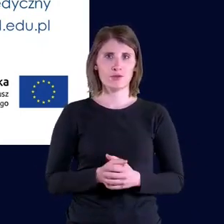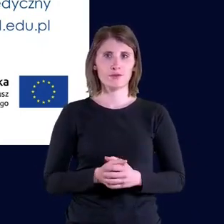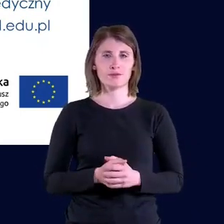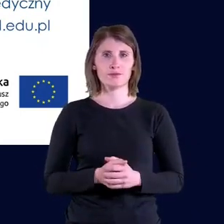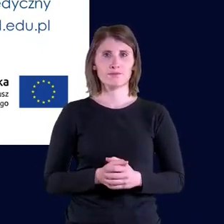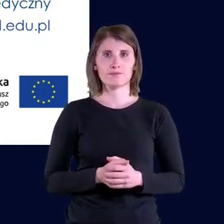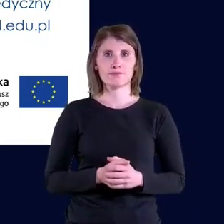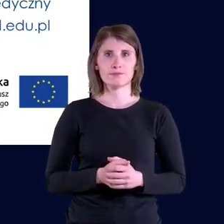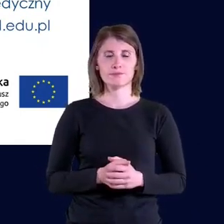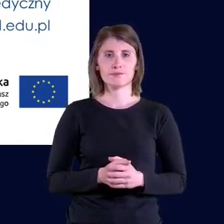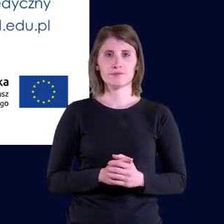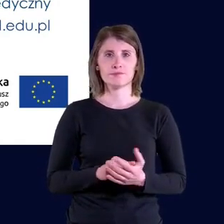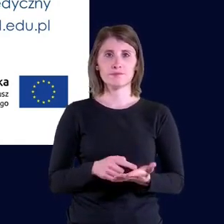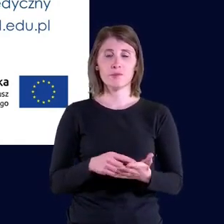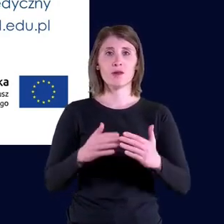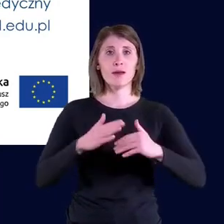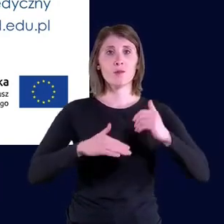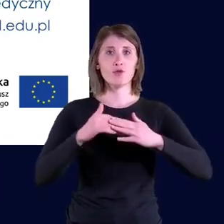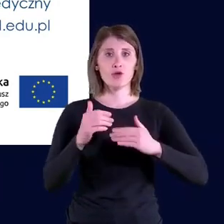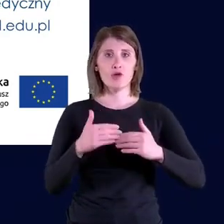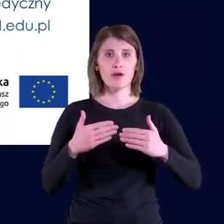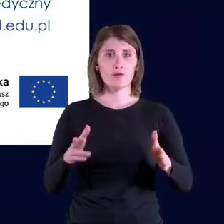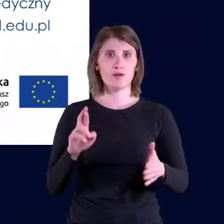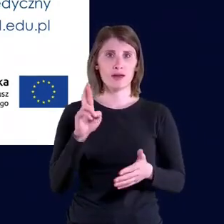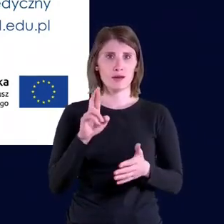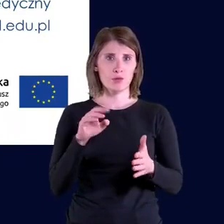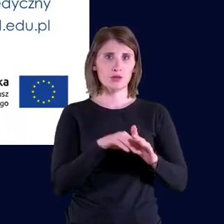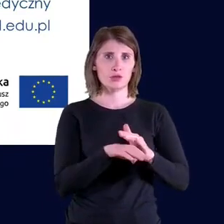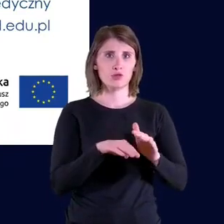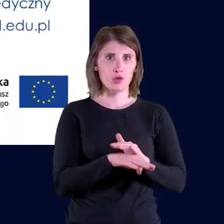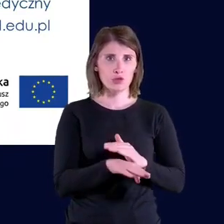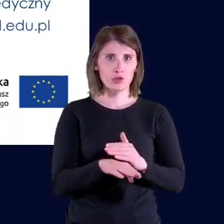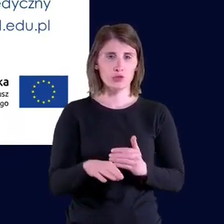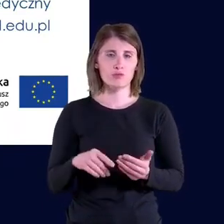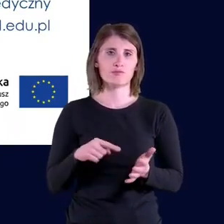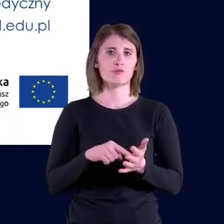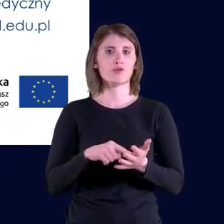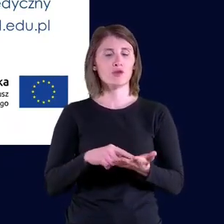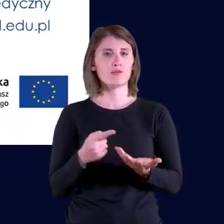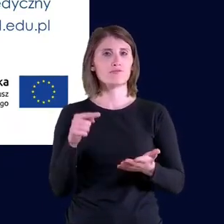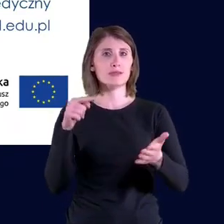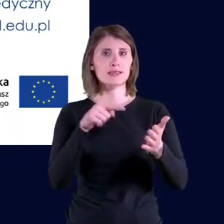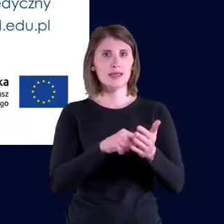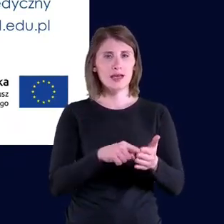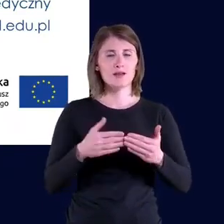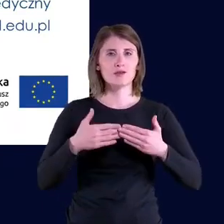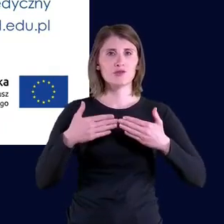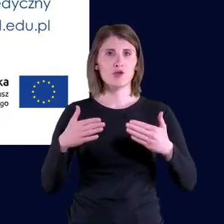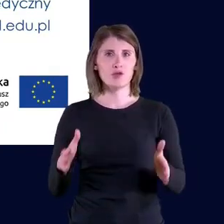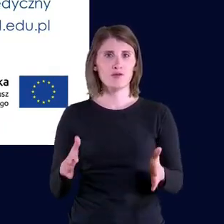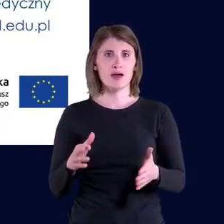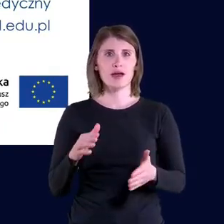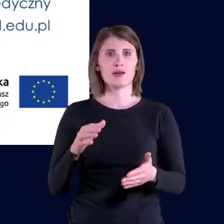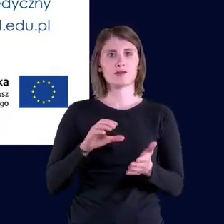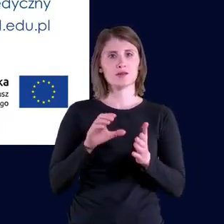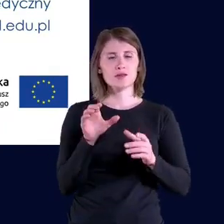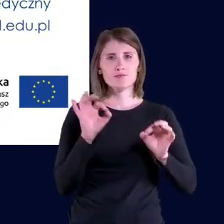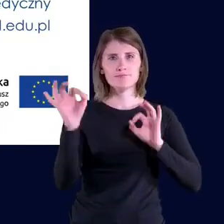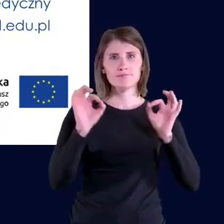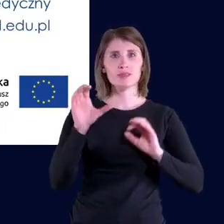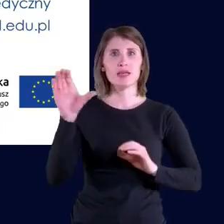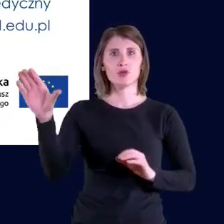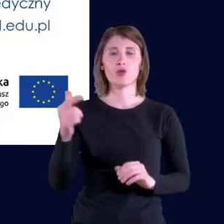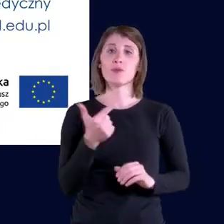założeniu budowa otwartego repozytorium swych podstaw zakłada otwarcie zasobów naukowych dwóch